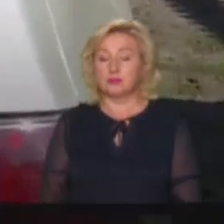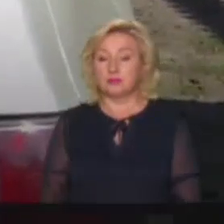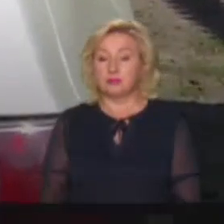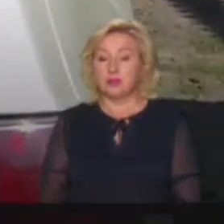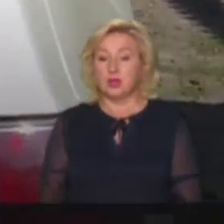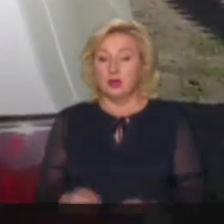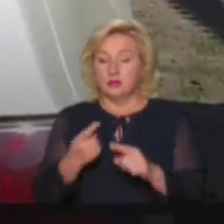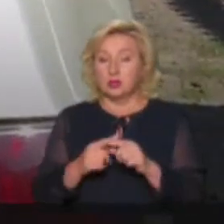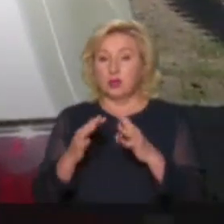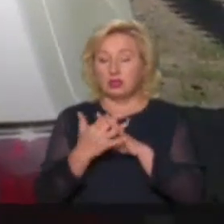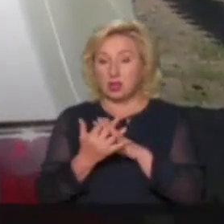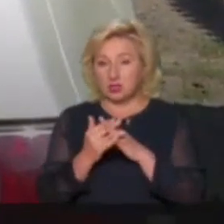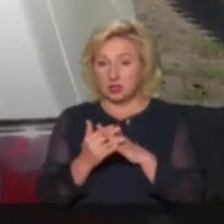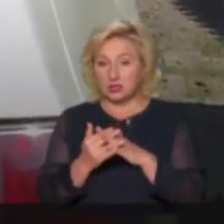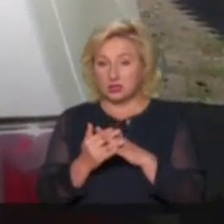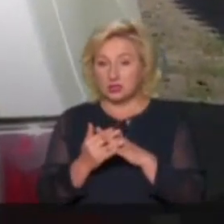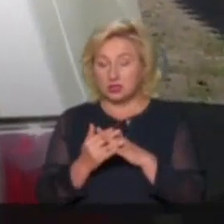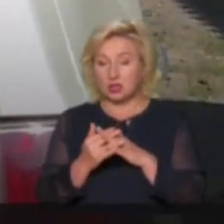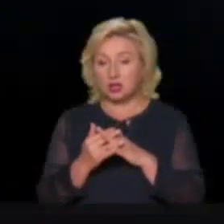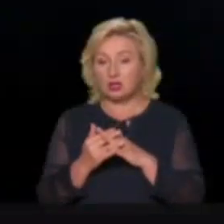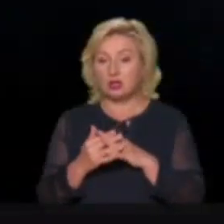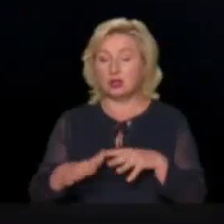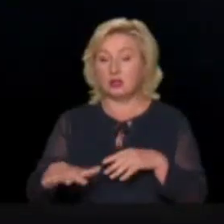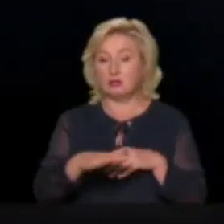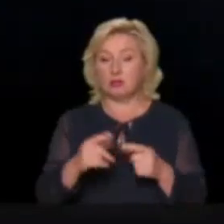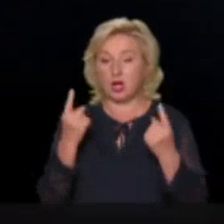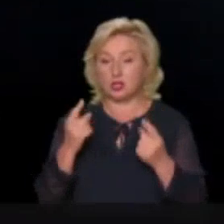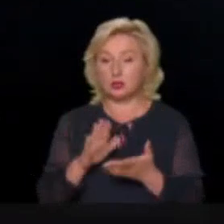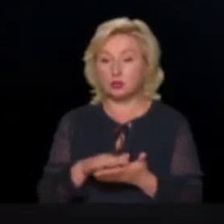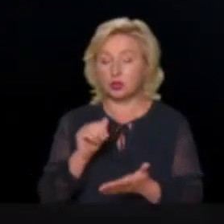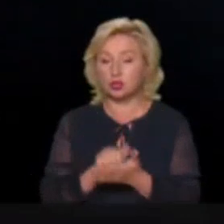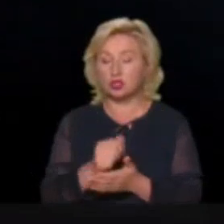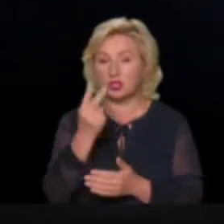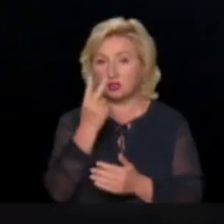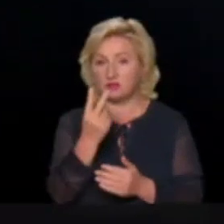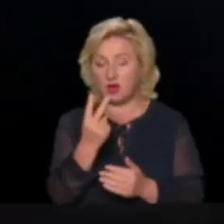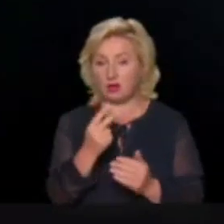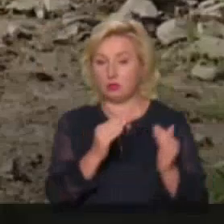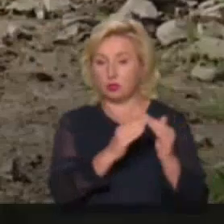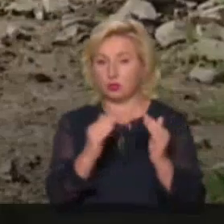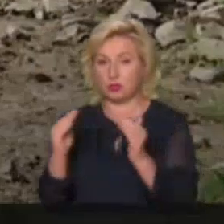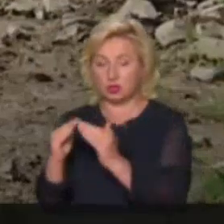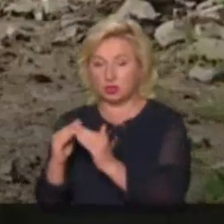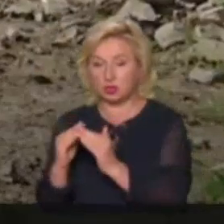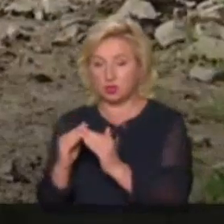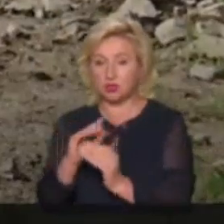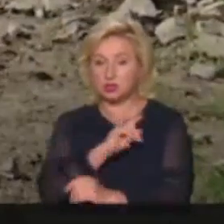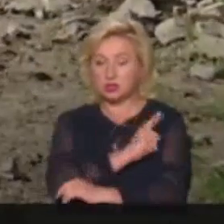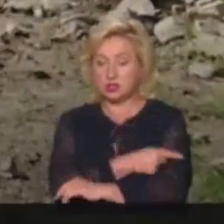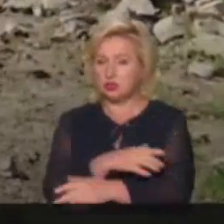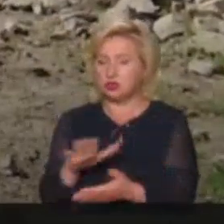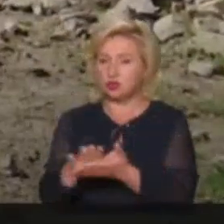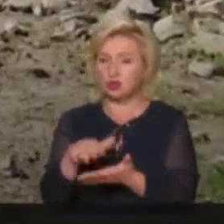У цьому населеному пункті масштабних пошкоджень зазнало два будинки. Там сильно